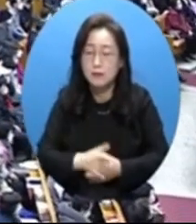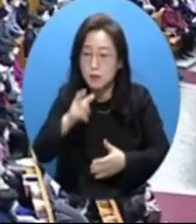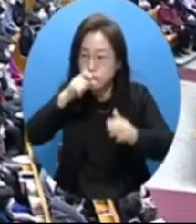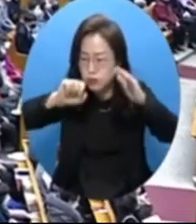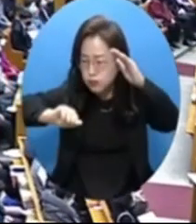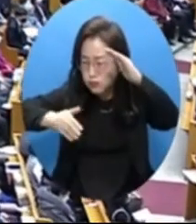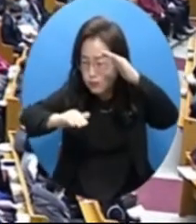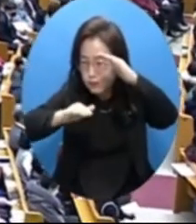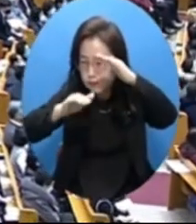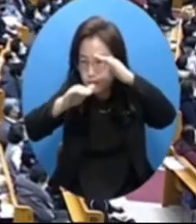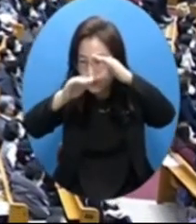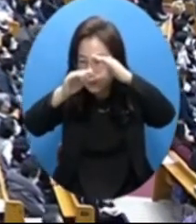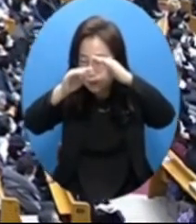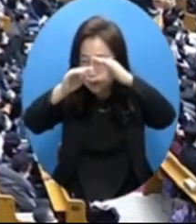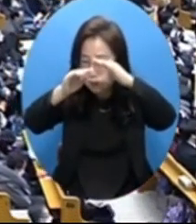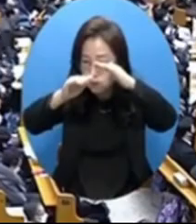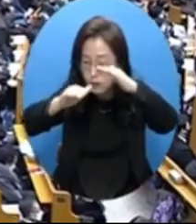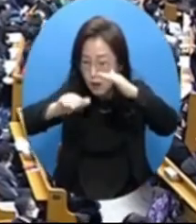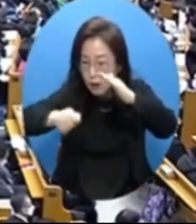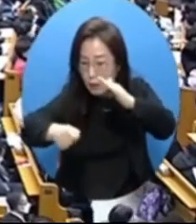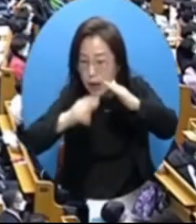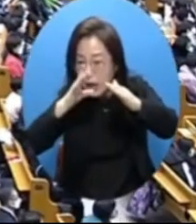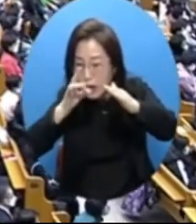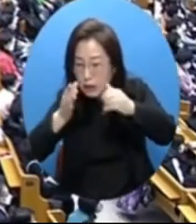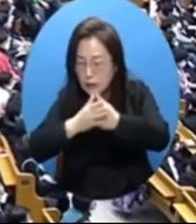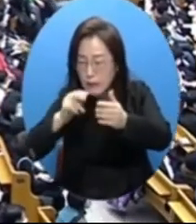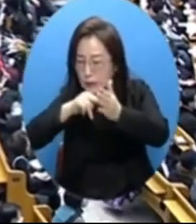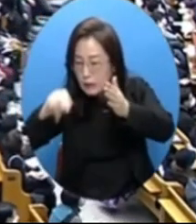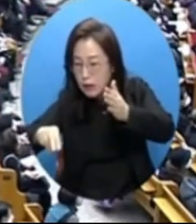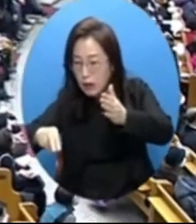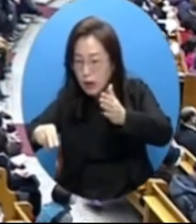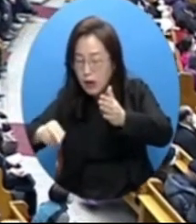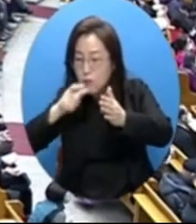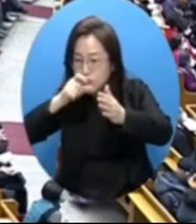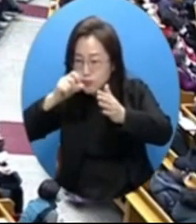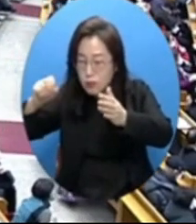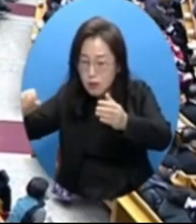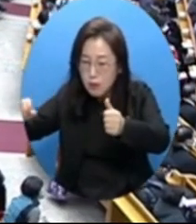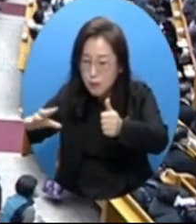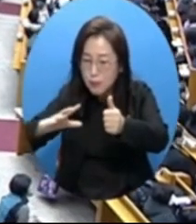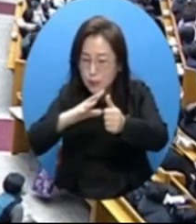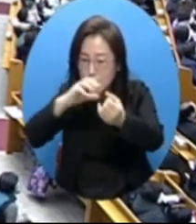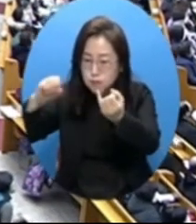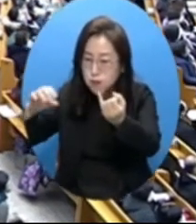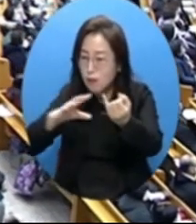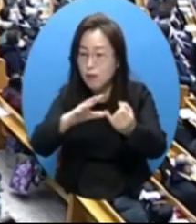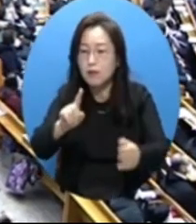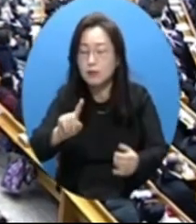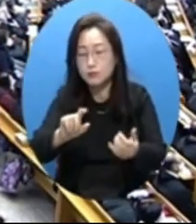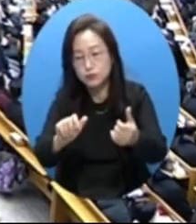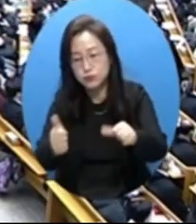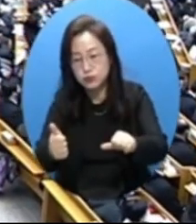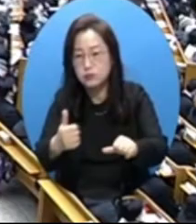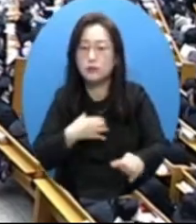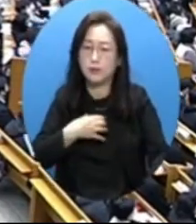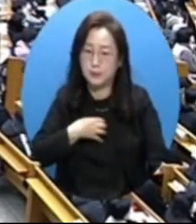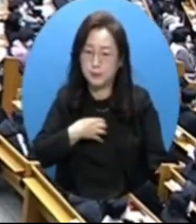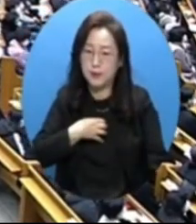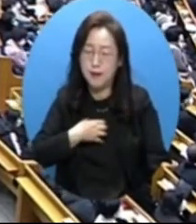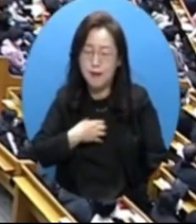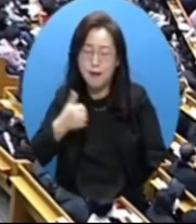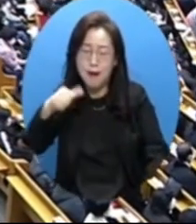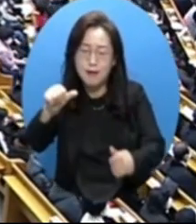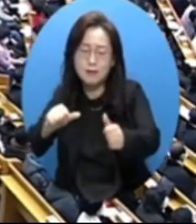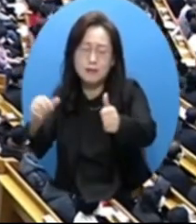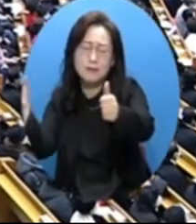물이 점점 차올라 꼼짝달싹할 수 없이 그냥 죽음 맞아서 밖에 없는 그러한 상태에 처하게 됐습니다네 아들 향해